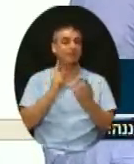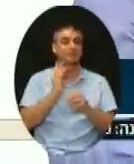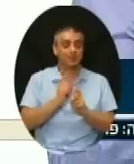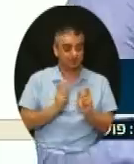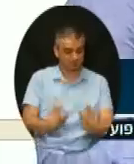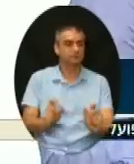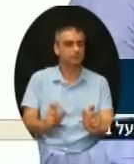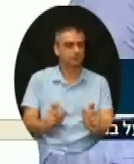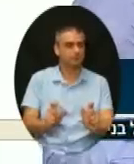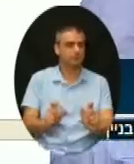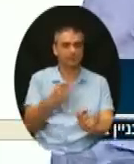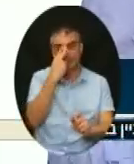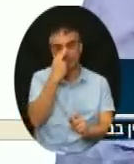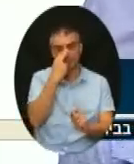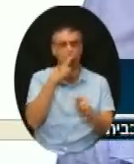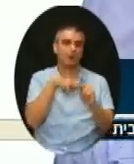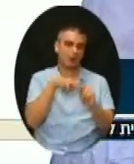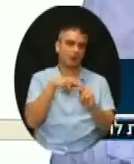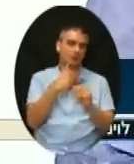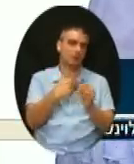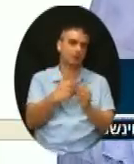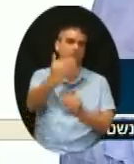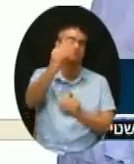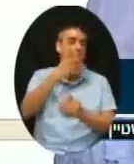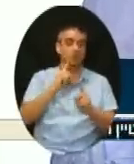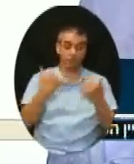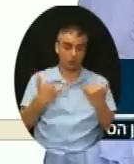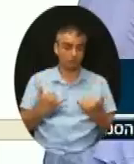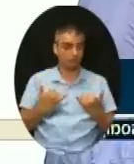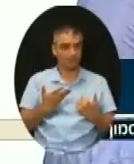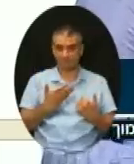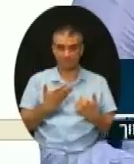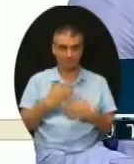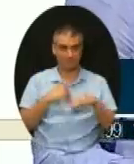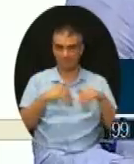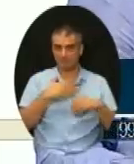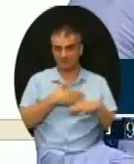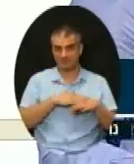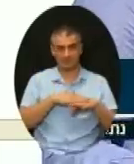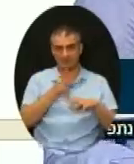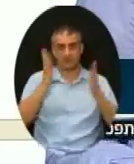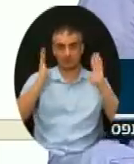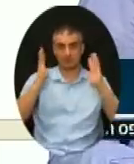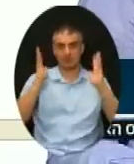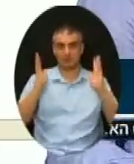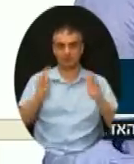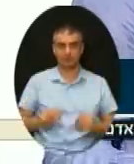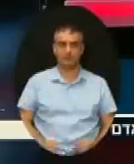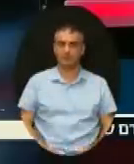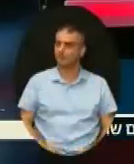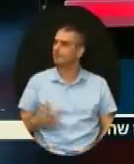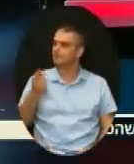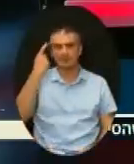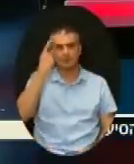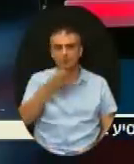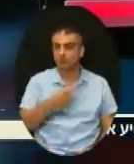את זה ולנסות לבלום את זה, ואחר כך מכאן מתקדמים, כי מה שקורה עכשיו ברחובות, סלחי לי על המליצה, זה קטסטרופה. מה את